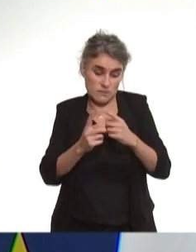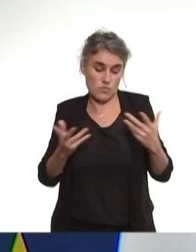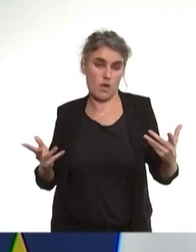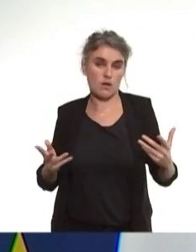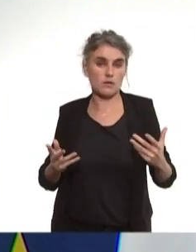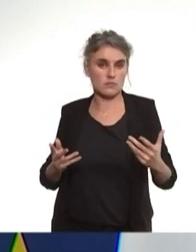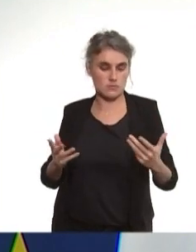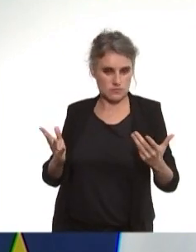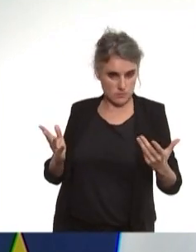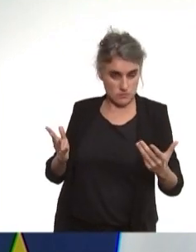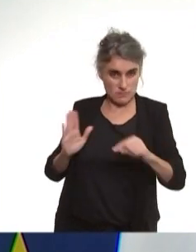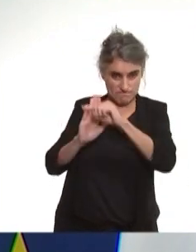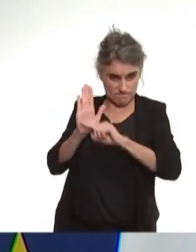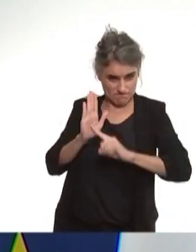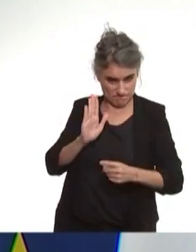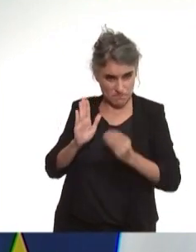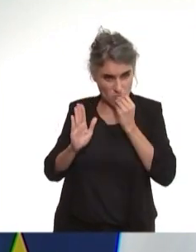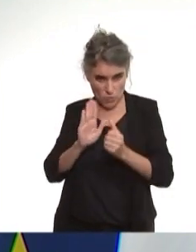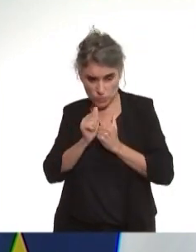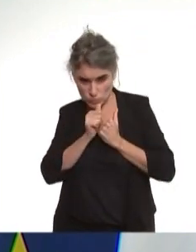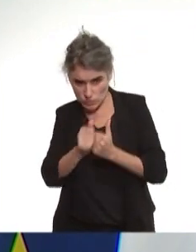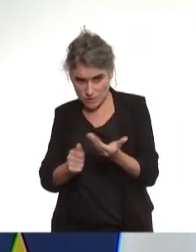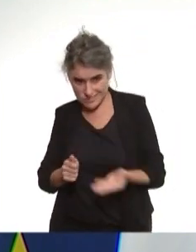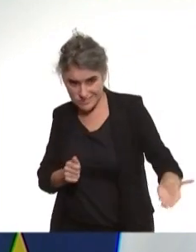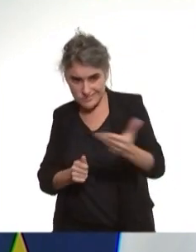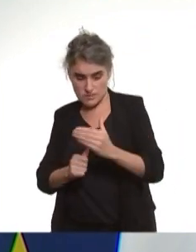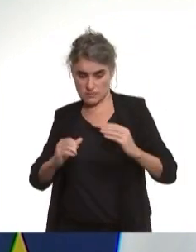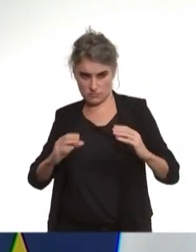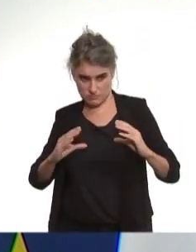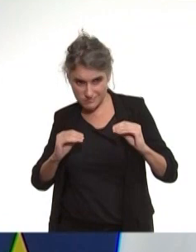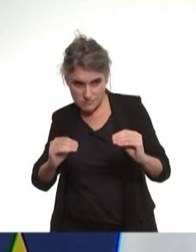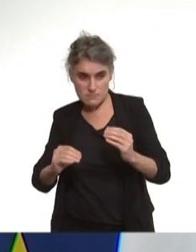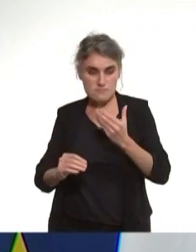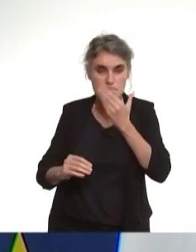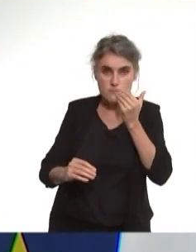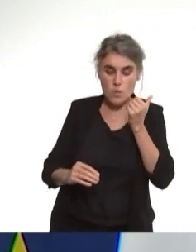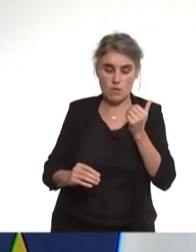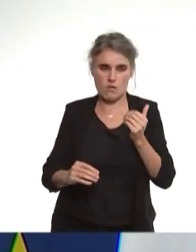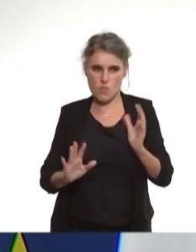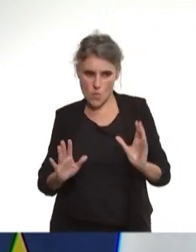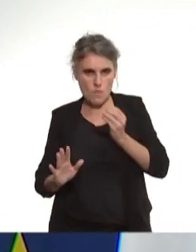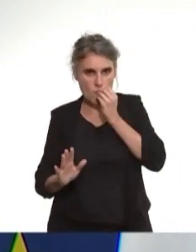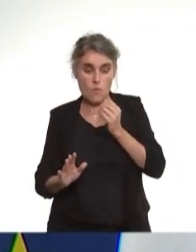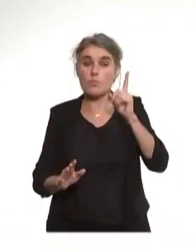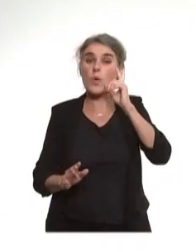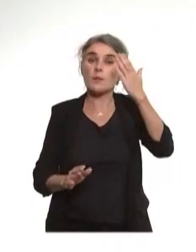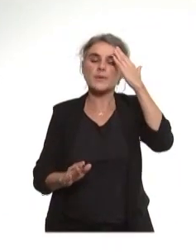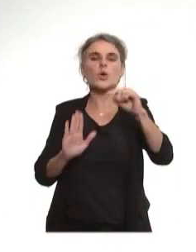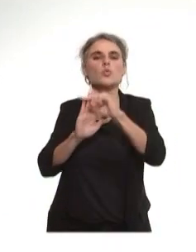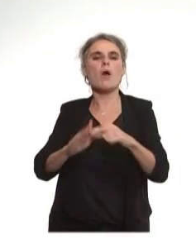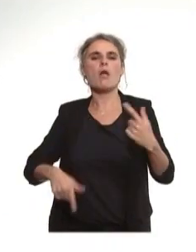qu'elles ont été suffisamment appliqués et qu'elles sont efficaces pour éviter un effet yoyo deux reprises épidémique si on allait j'ai trop tôt